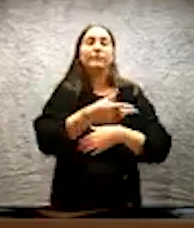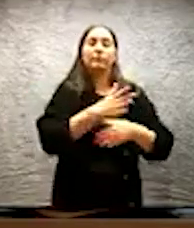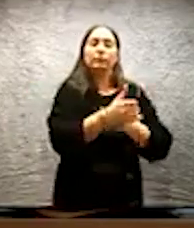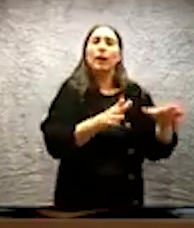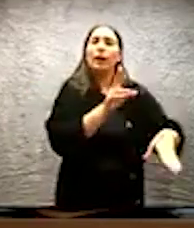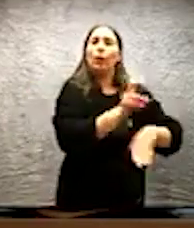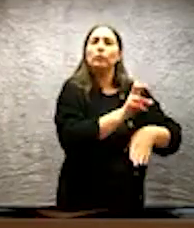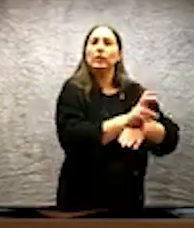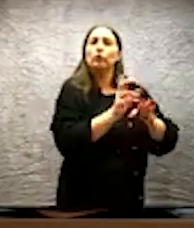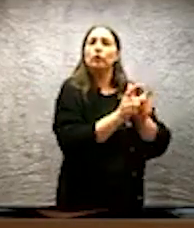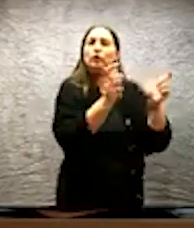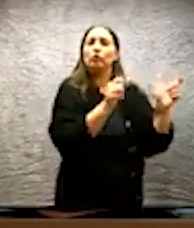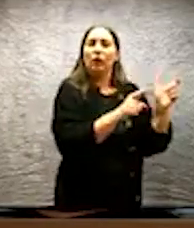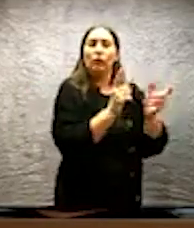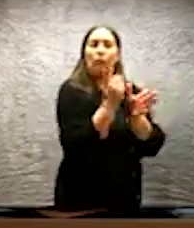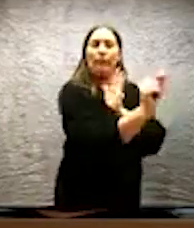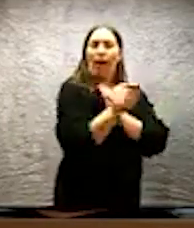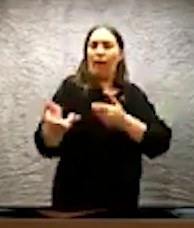château.